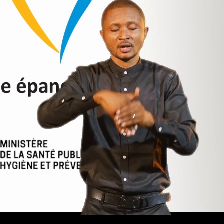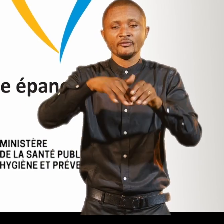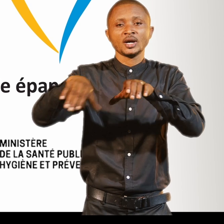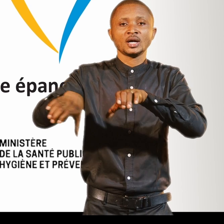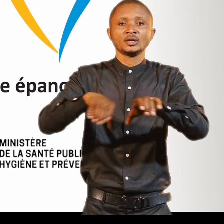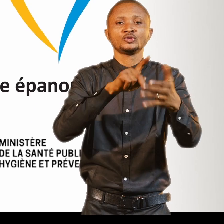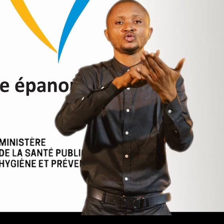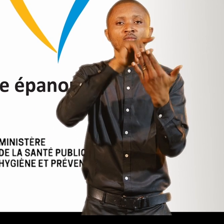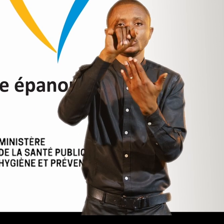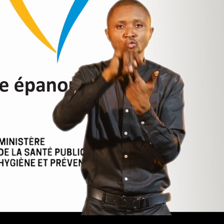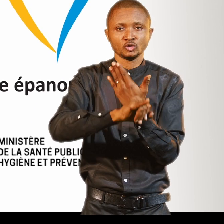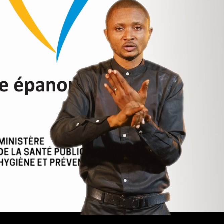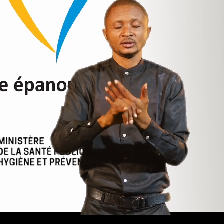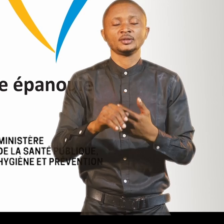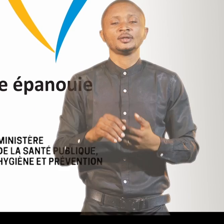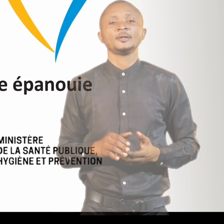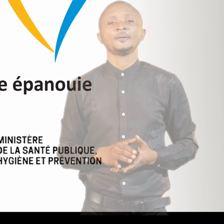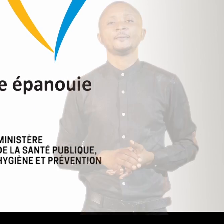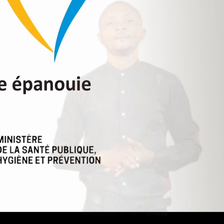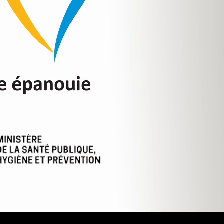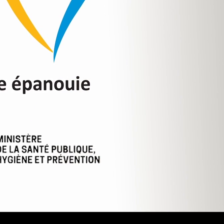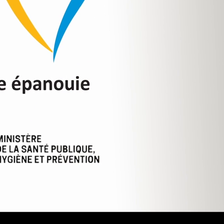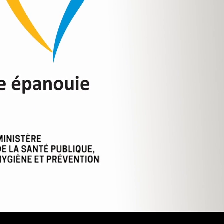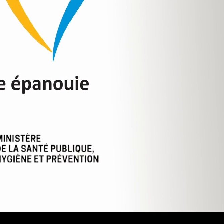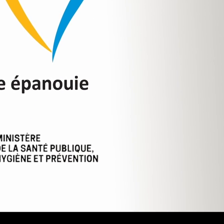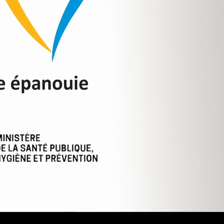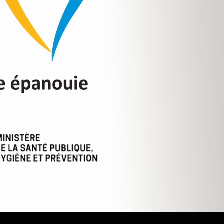kujambuluisha ja isaide kupichila kuproje wa Breakthrough Action.